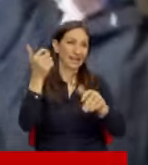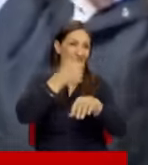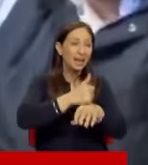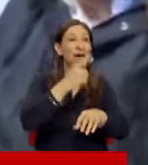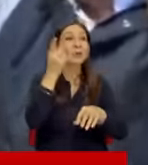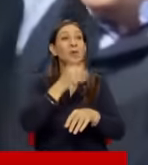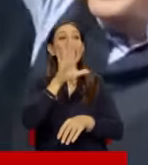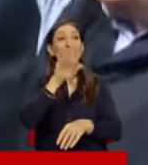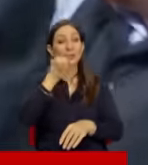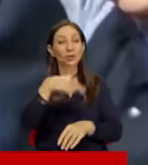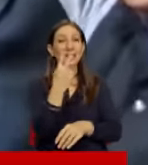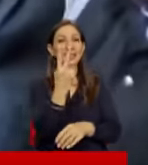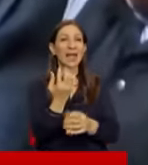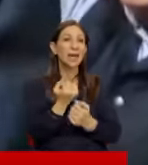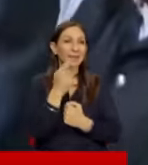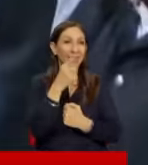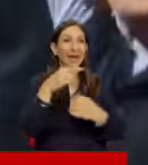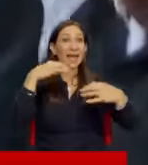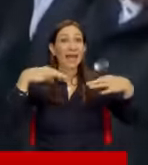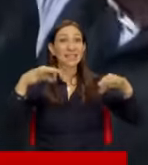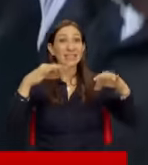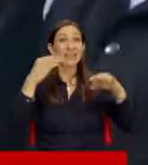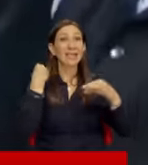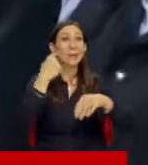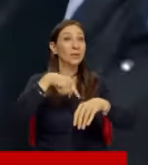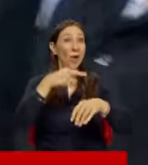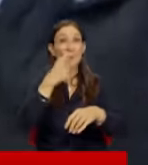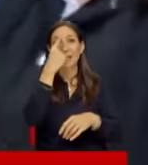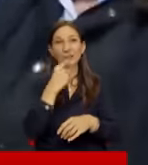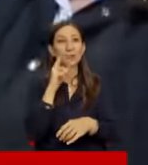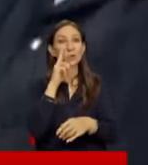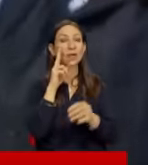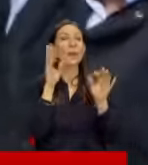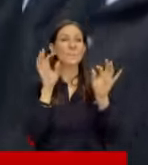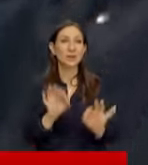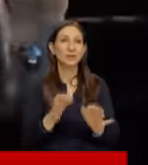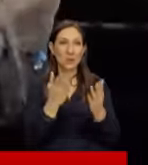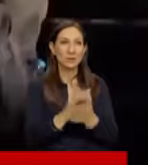oyların %51,2'sini aldı. Eskişehir'de yeni bir dönem resmi sonuçlarla